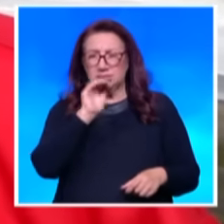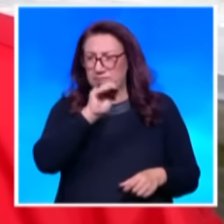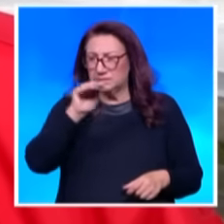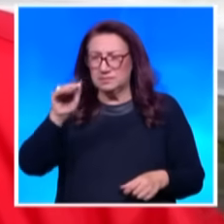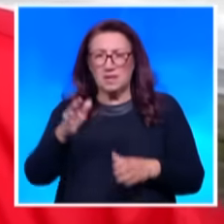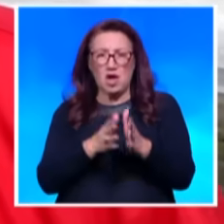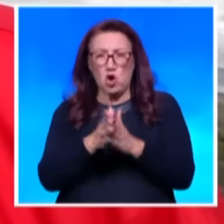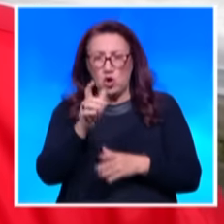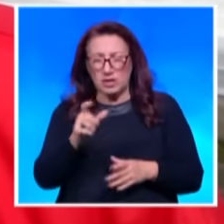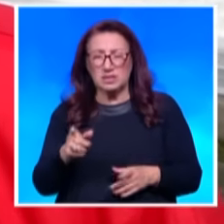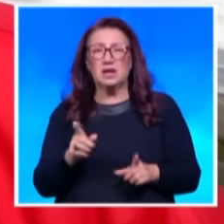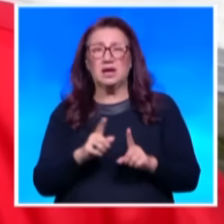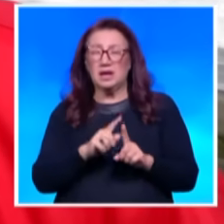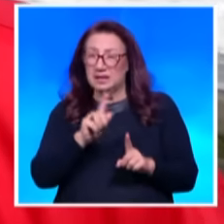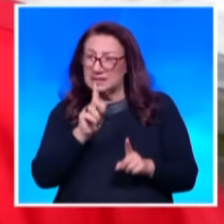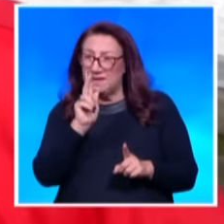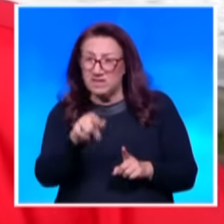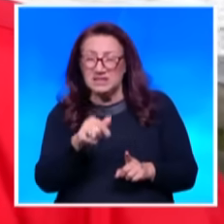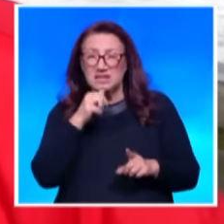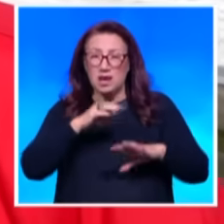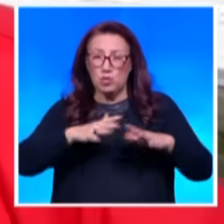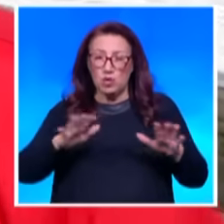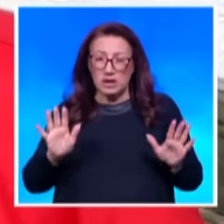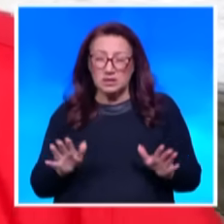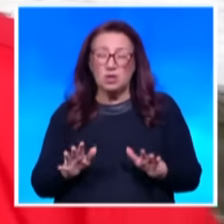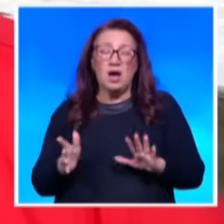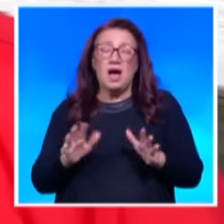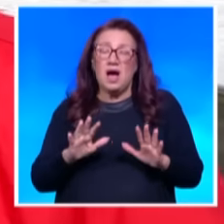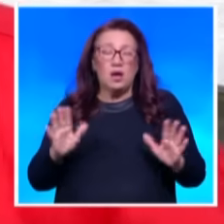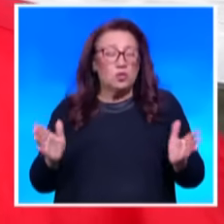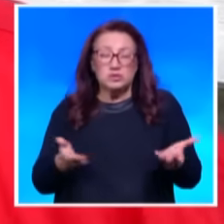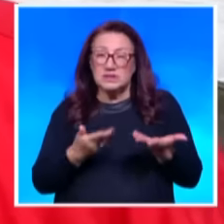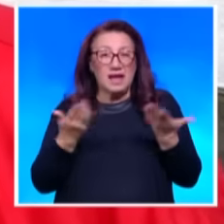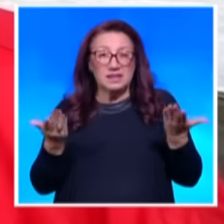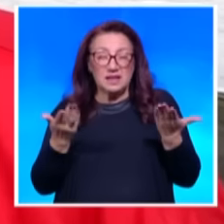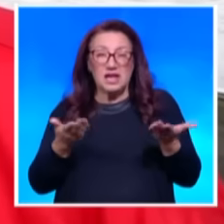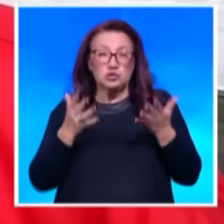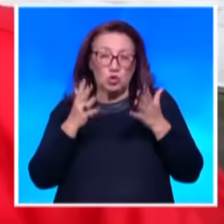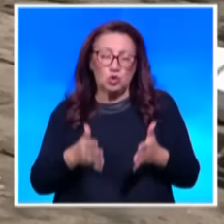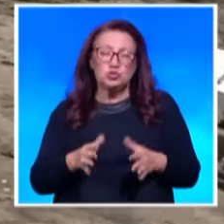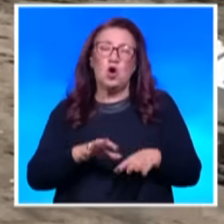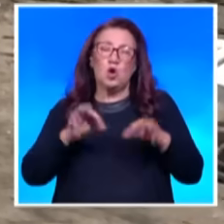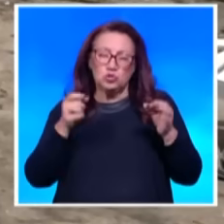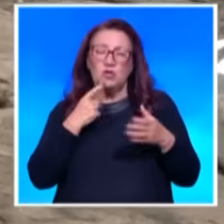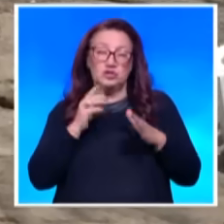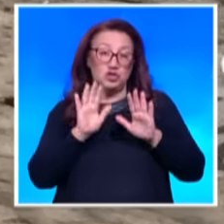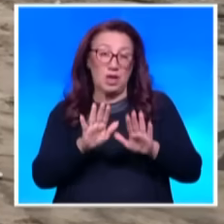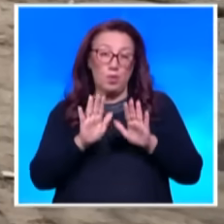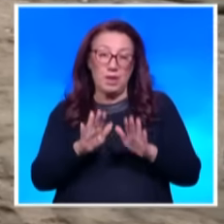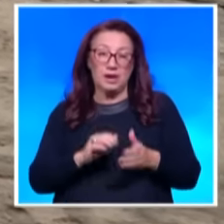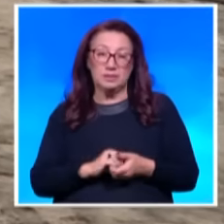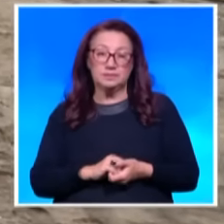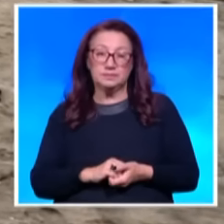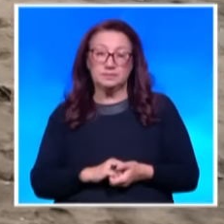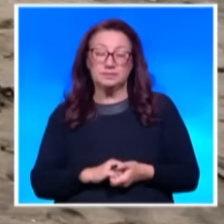един индивидуално да внимават и ако не дай Боже стане инцидент, сме готови да съдействаме и да помогнем. Силният